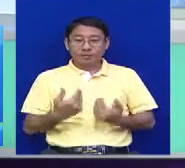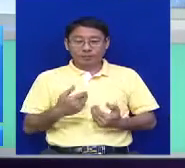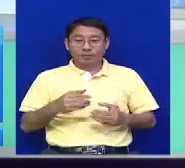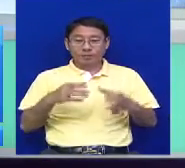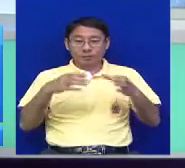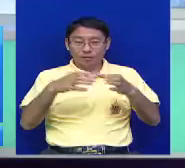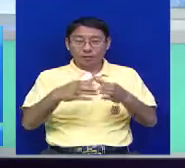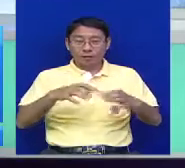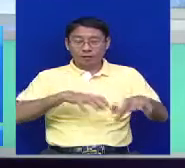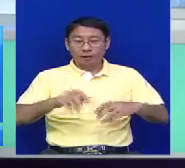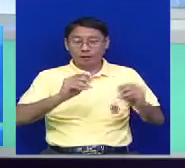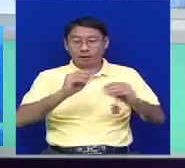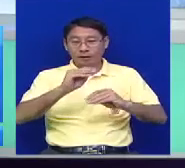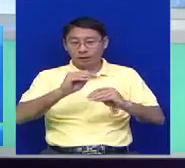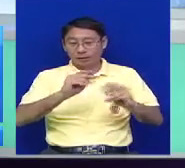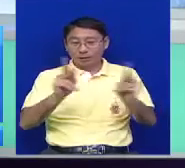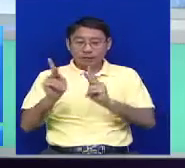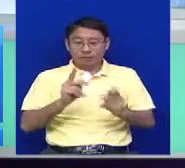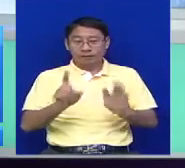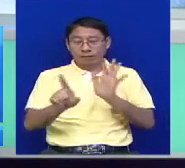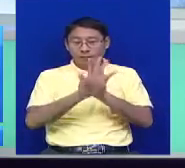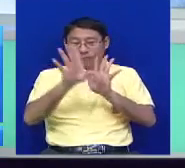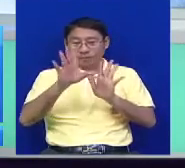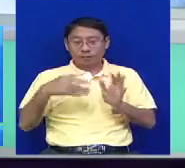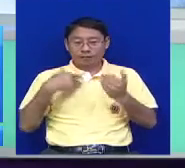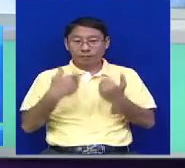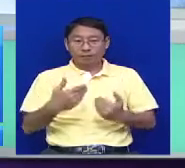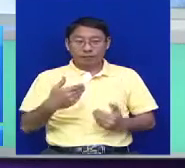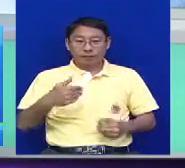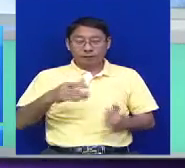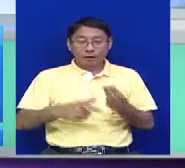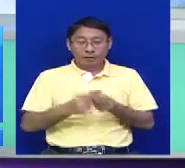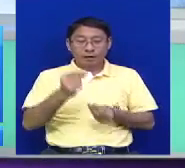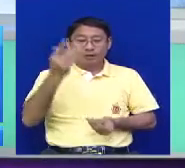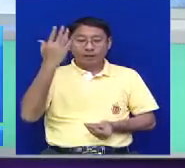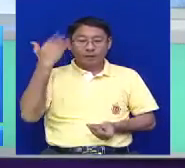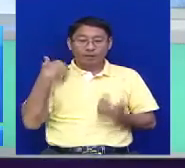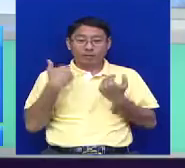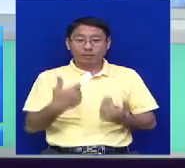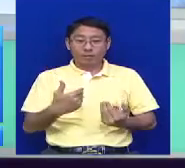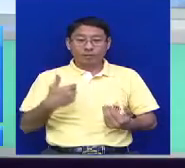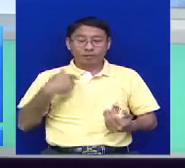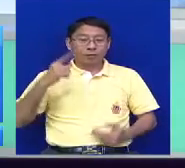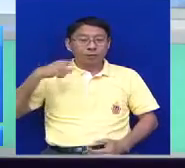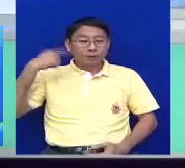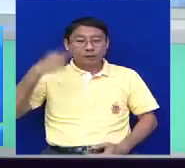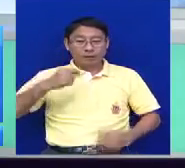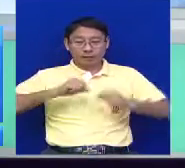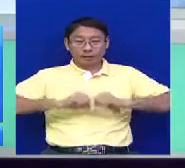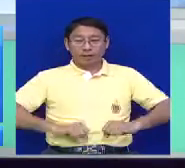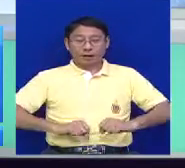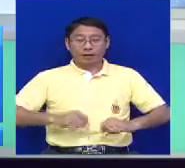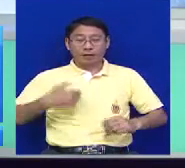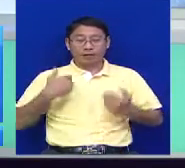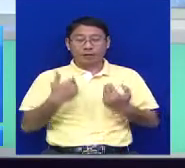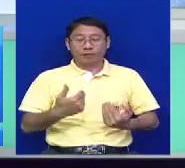ที่มาจัดกิจกรรมประชาสัมพันธ์เพียงบูธเดียวหลังจากถ้าจำกันได้เมื่อสัปดาห์ที่ผ่านมาเนี่ยมีหญิงสาวเรียกว่าวัยกลางคน